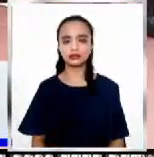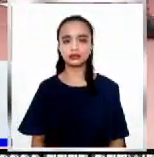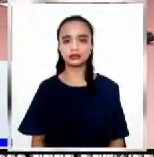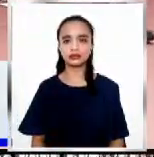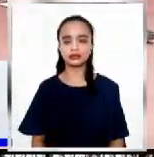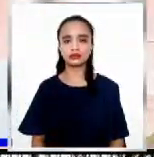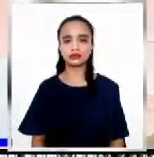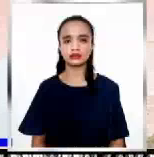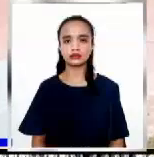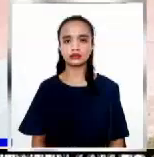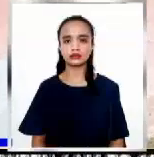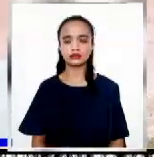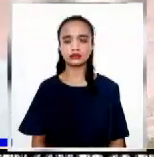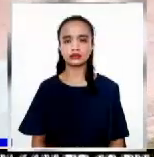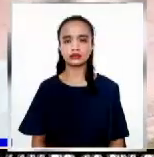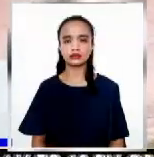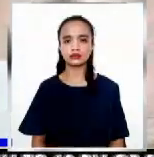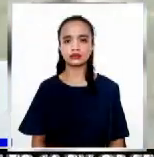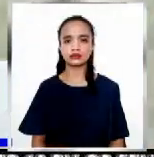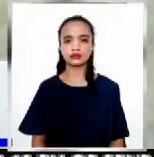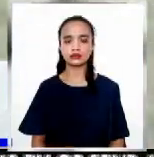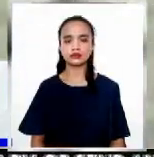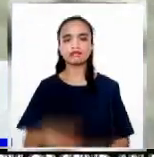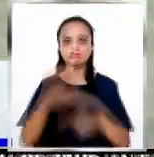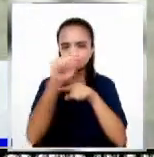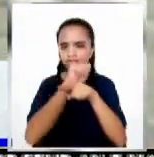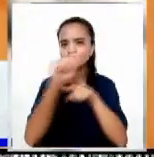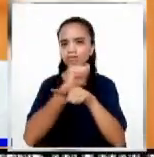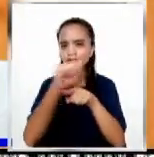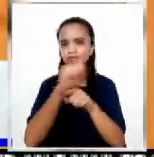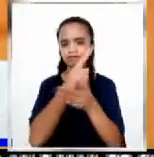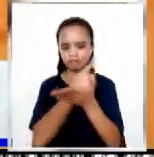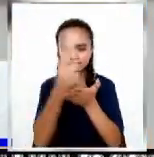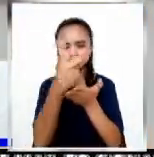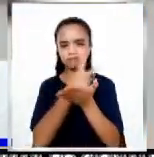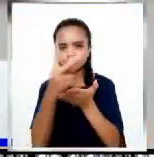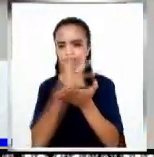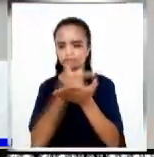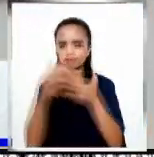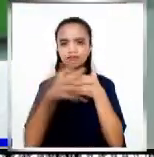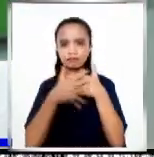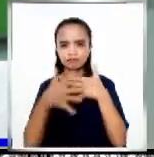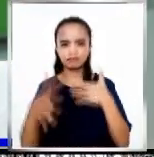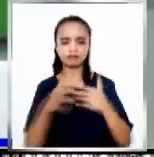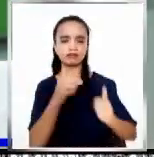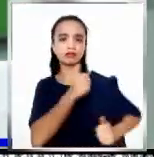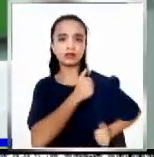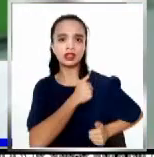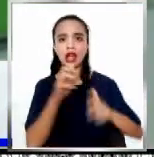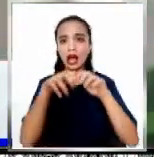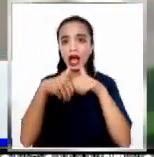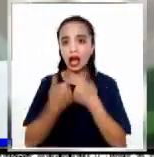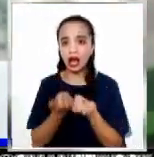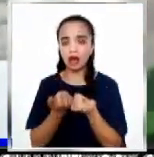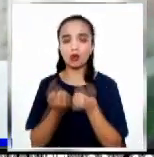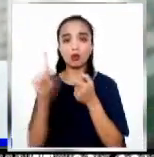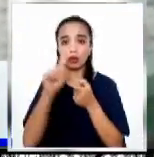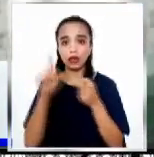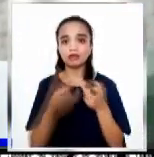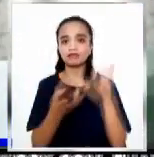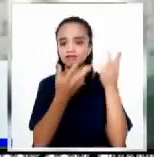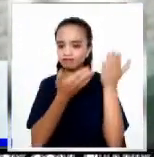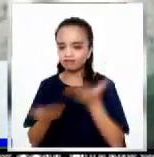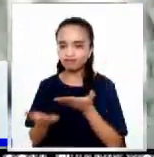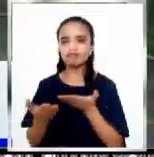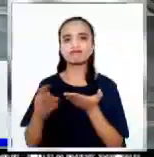Ilang linggo nang nagsasanay ang mga taga-AFP kung paano gamitin, i-imbak at i-transport ang COVID-19 vaccine. Kulang na lang ang